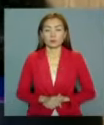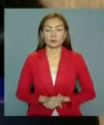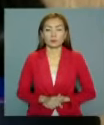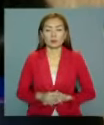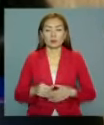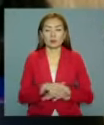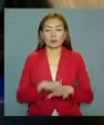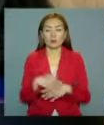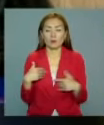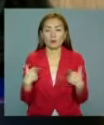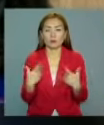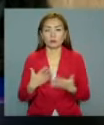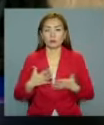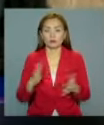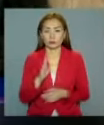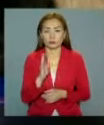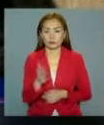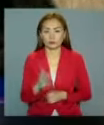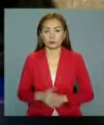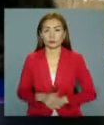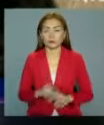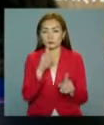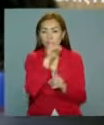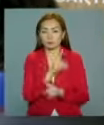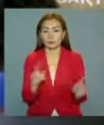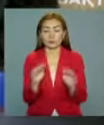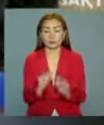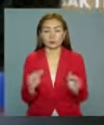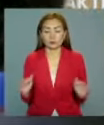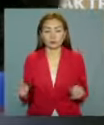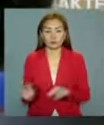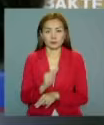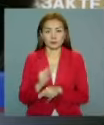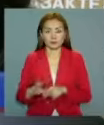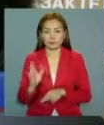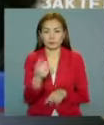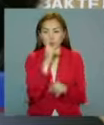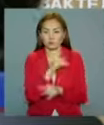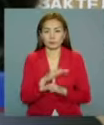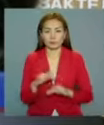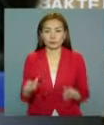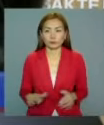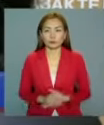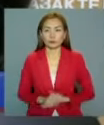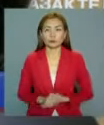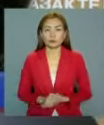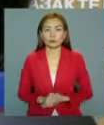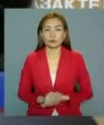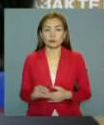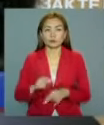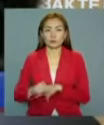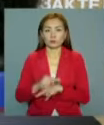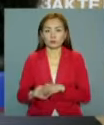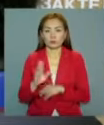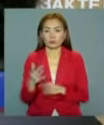шараның халыққа өте зоры бар. Анау ерекше балаларды тәрбиелейтін, ерекше балаларды әлеуметтік қоғамға